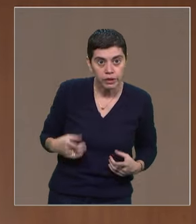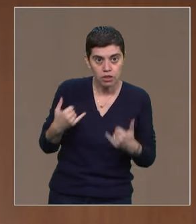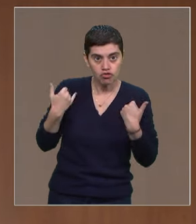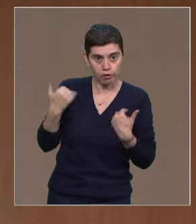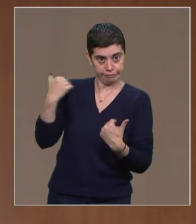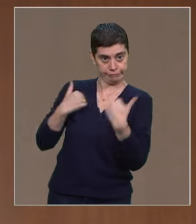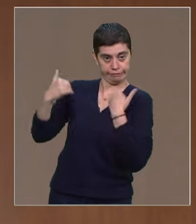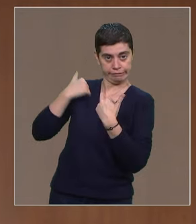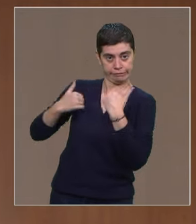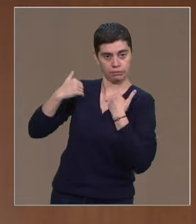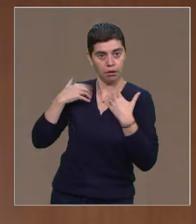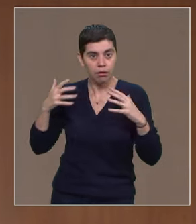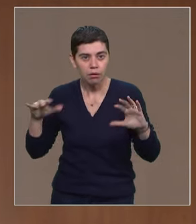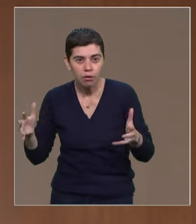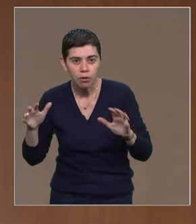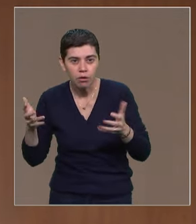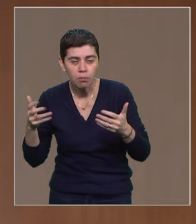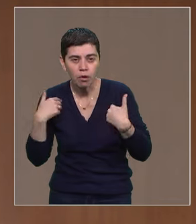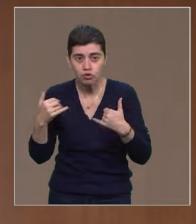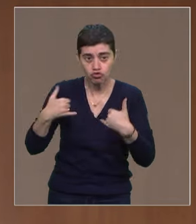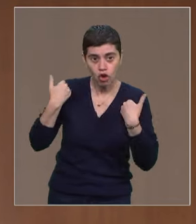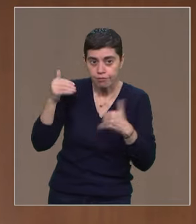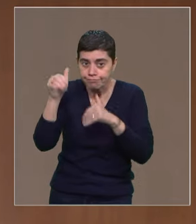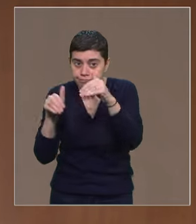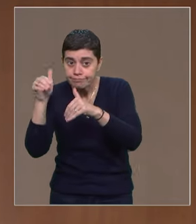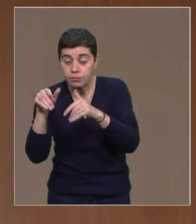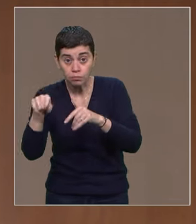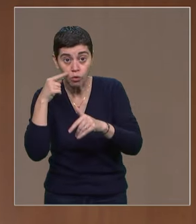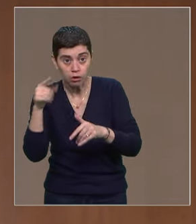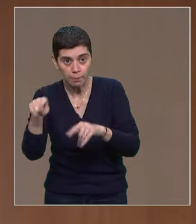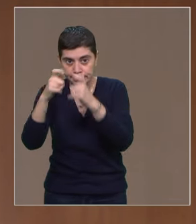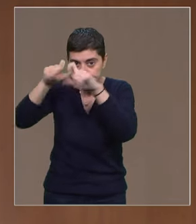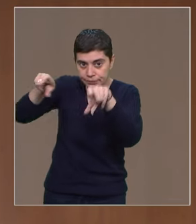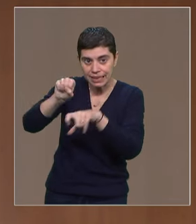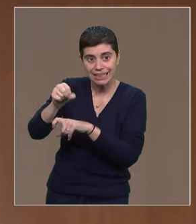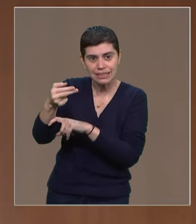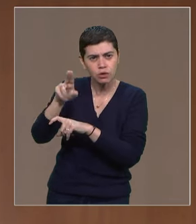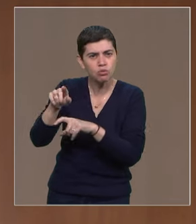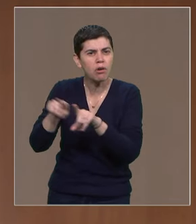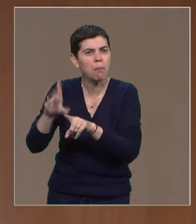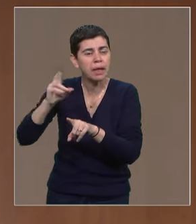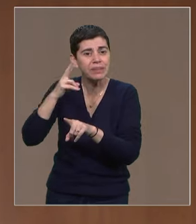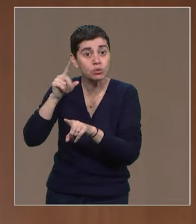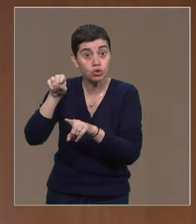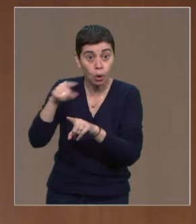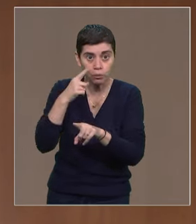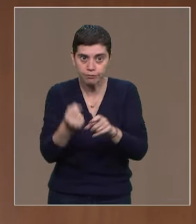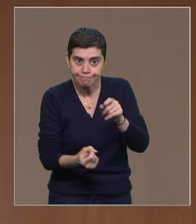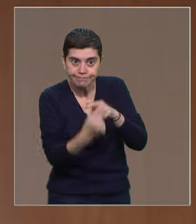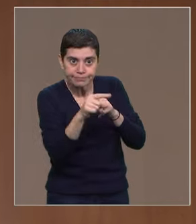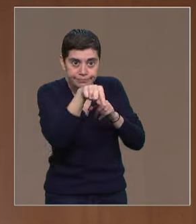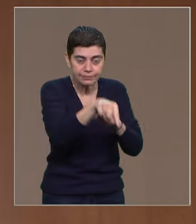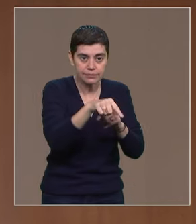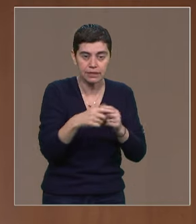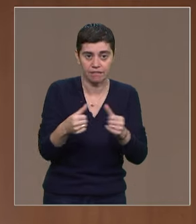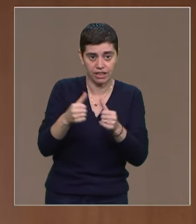savoir comment nous pouvions mobiliser ces jeunes dans le cadre du SNU, en dehors du standard habituel. J'ai donc décidé de créer des